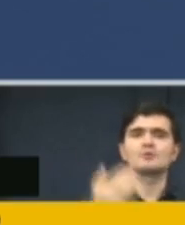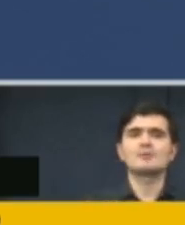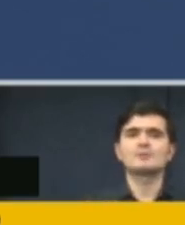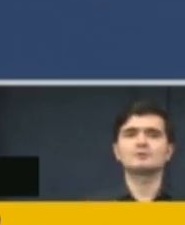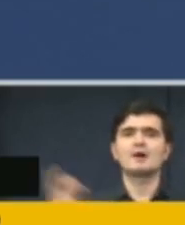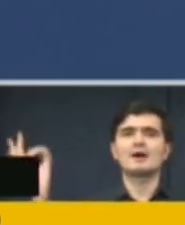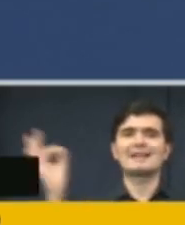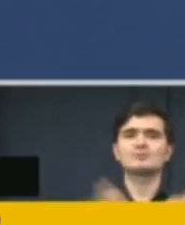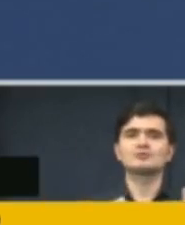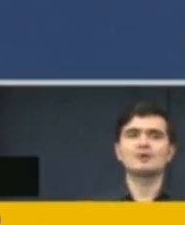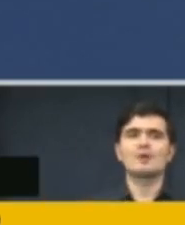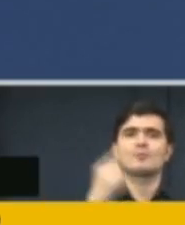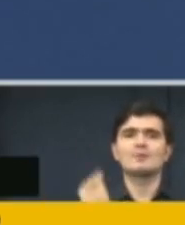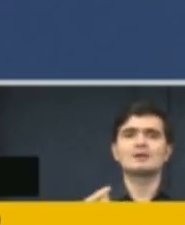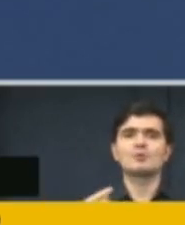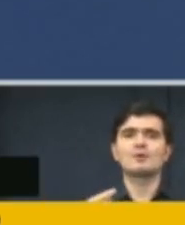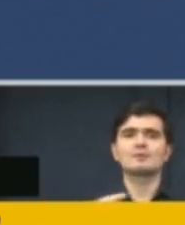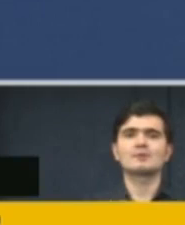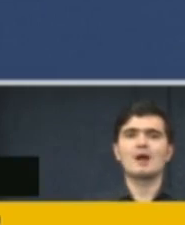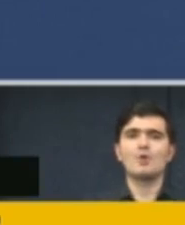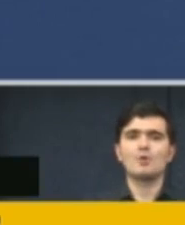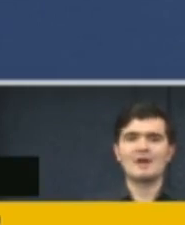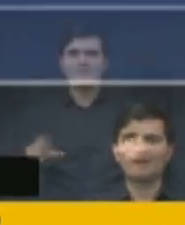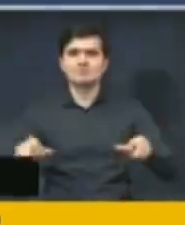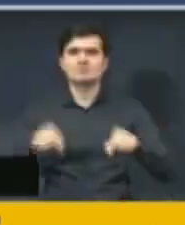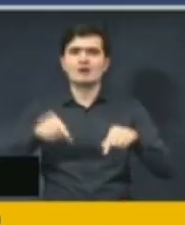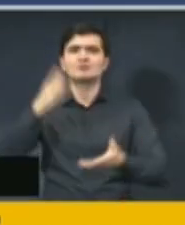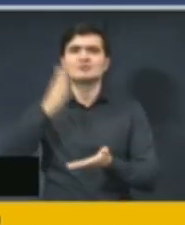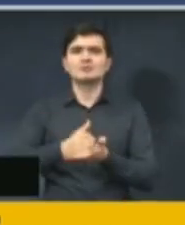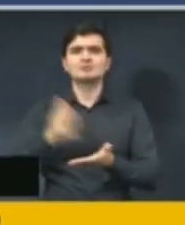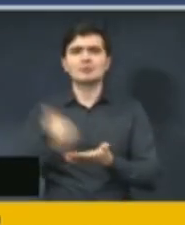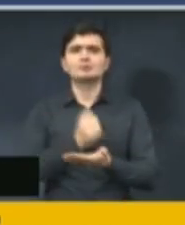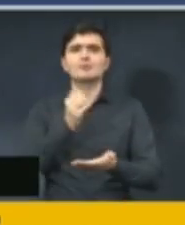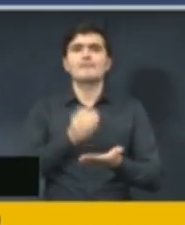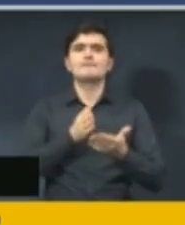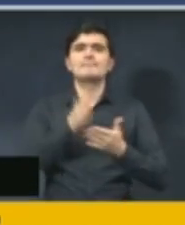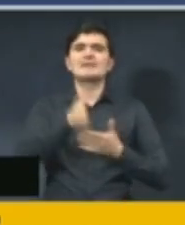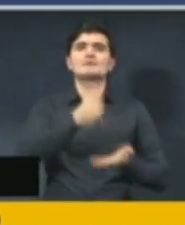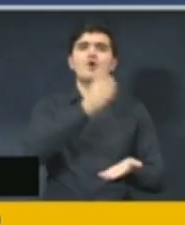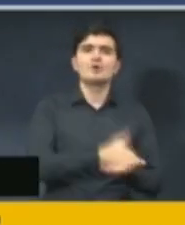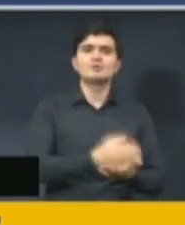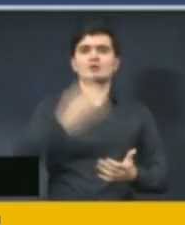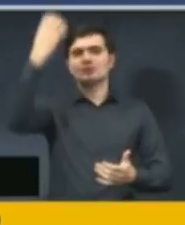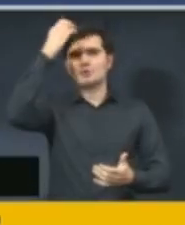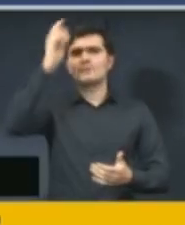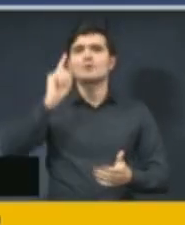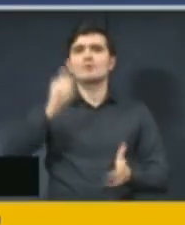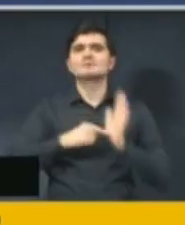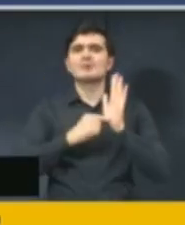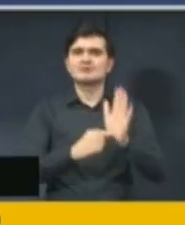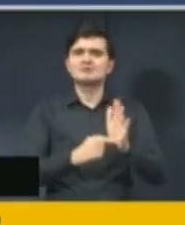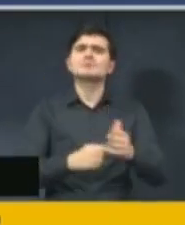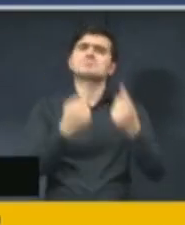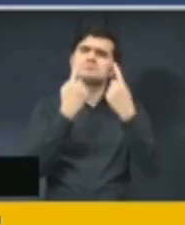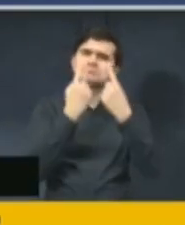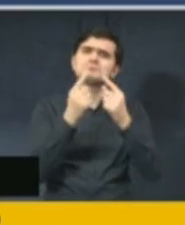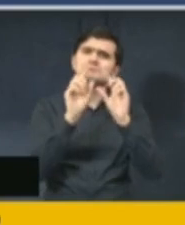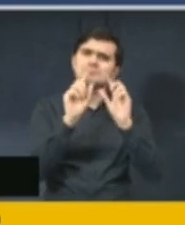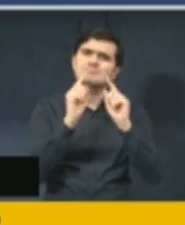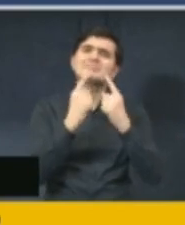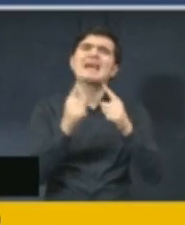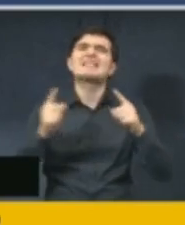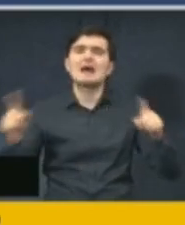reducerea efectelor pandemiei. Aceste decizii au fost adoptate printr-o hotărâre de guvern, le vor fi prezentate în detaliu